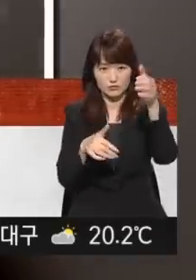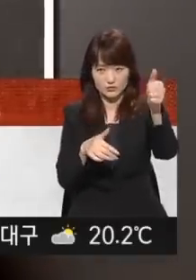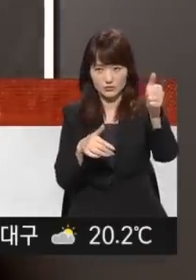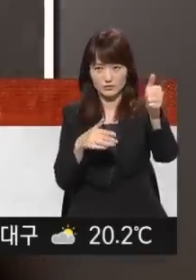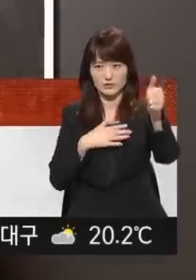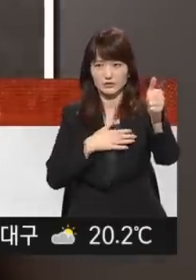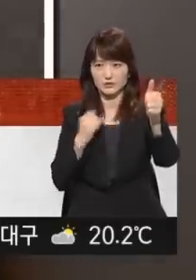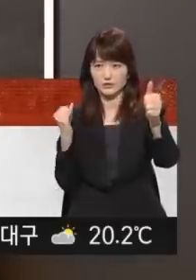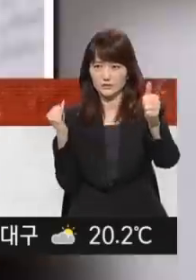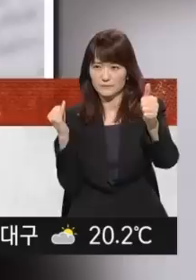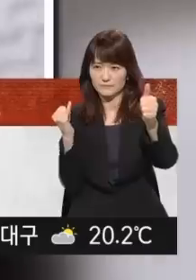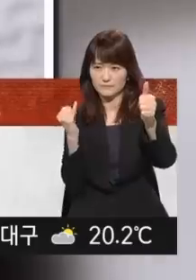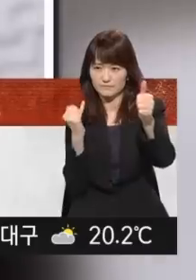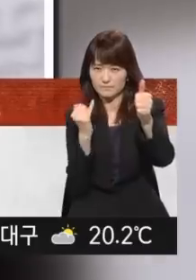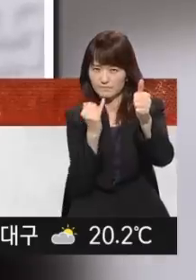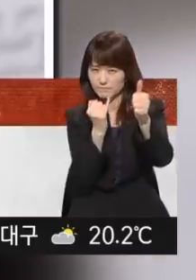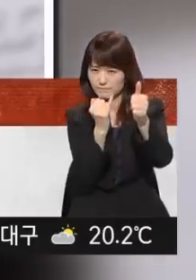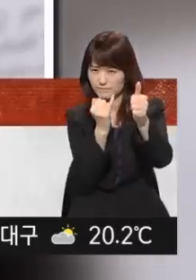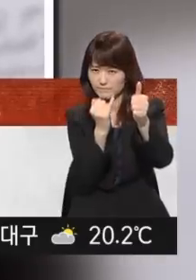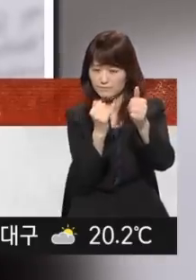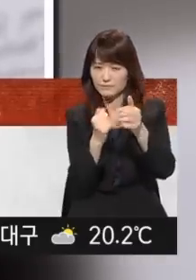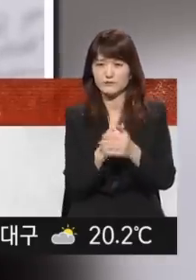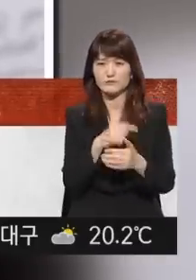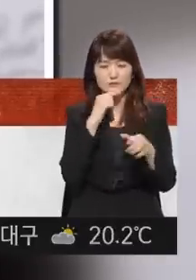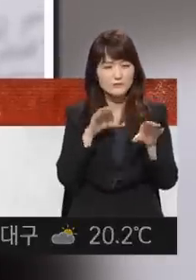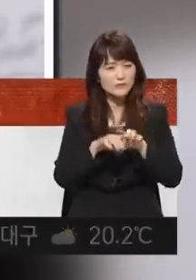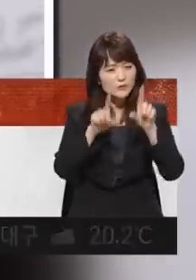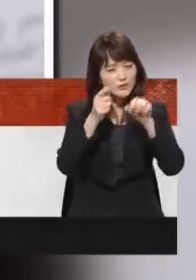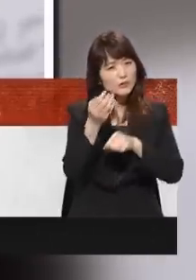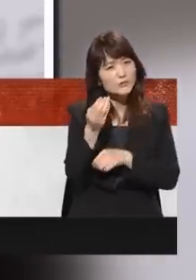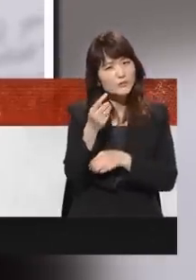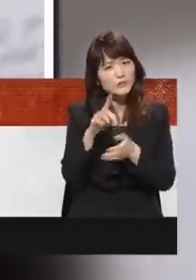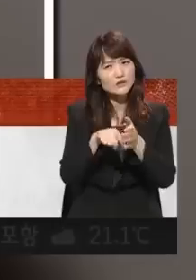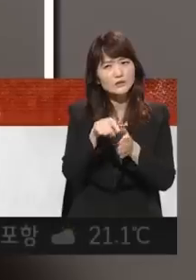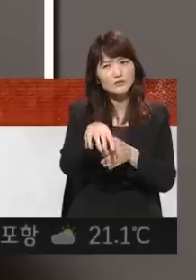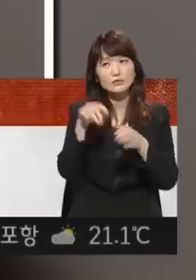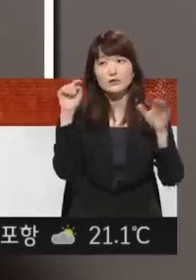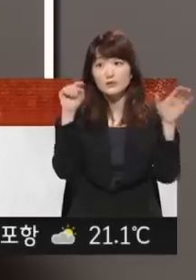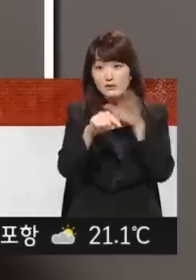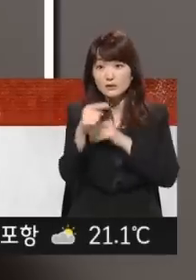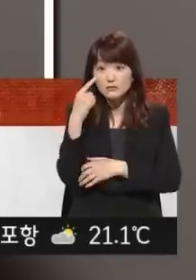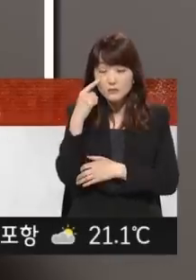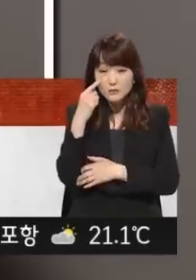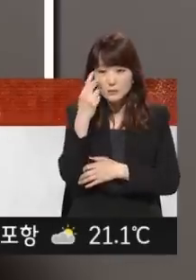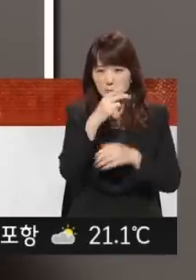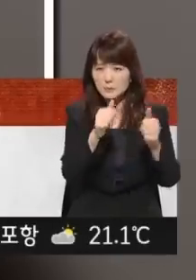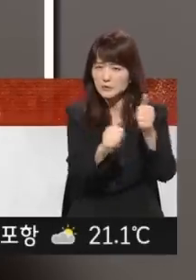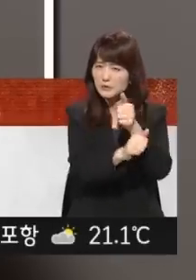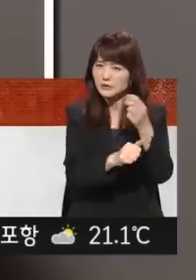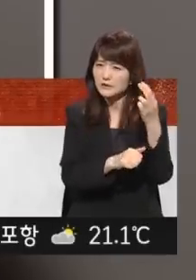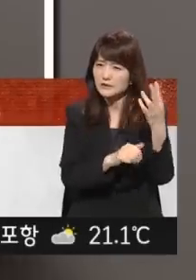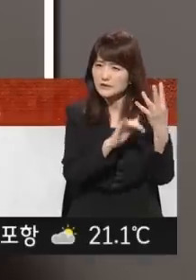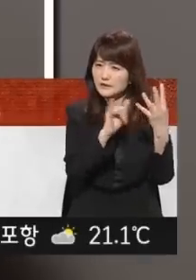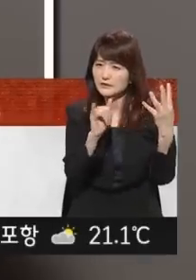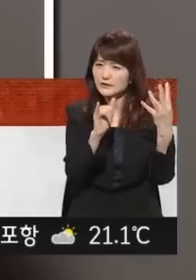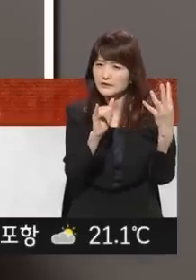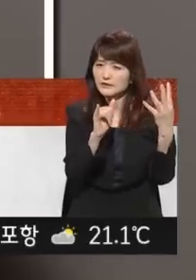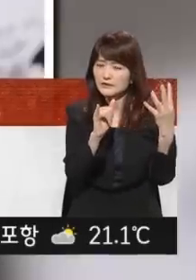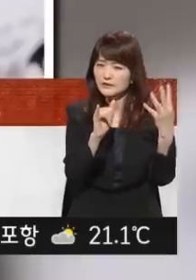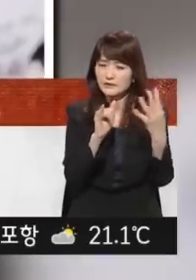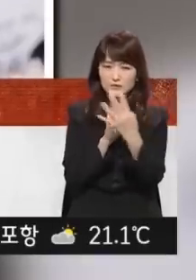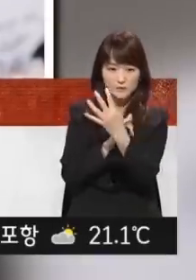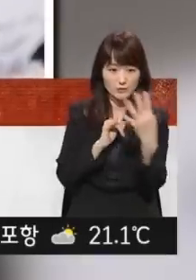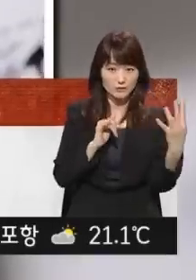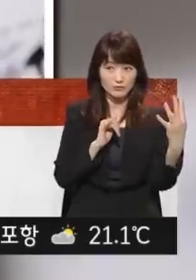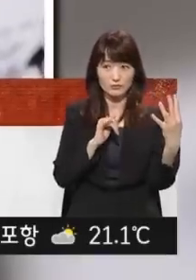가까워지고 있는 거지 일요일에 뭐 몇 시까지 그 장소로 가보래요 심사위원처럼 한 3 4명이 딱 앞에 있는 거예요